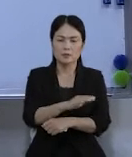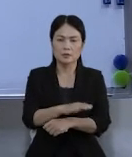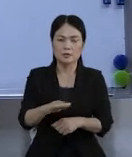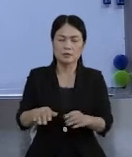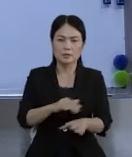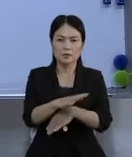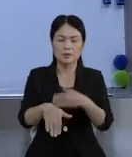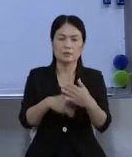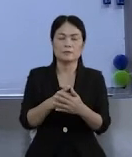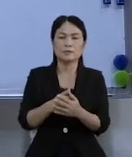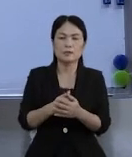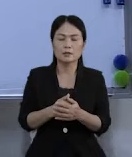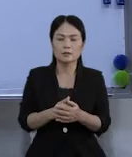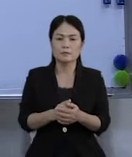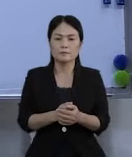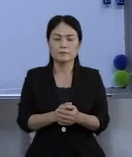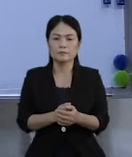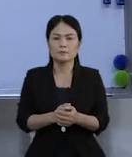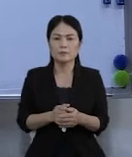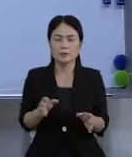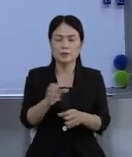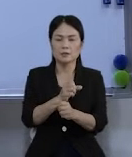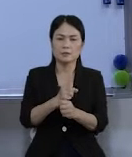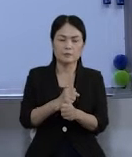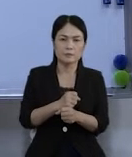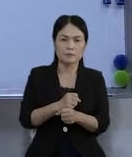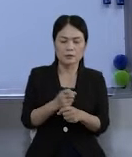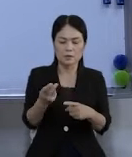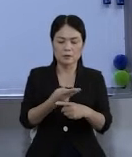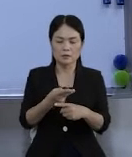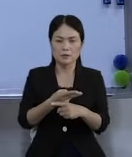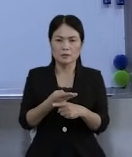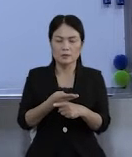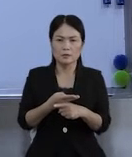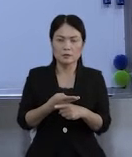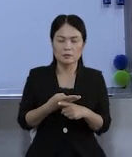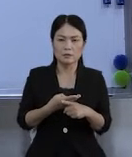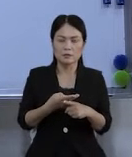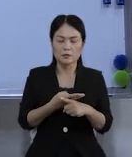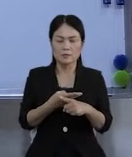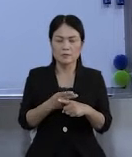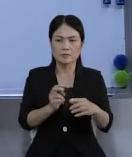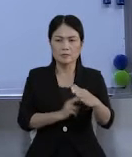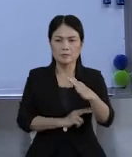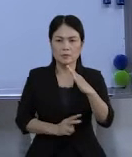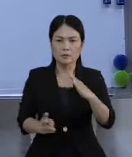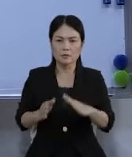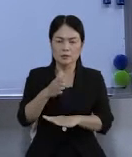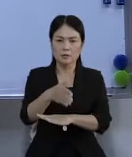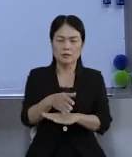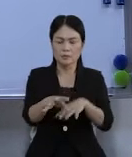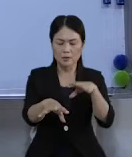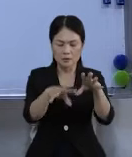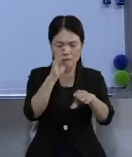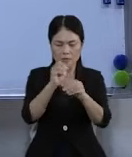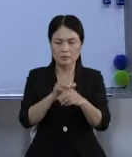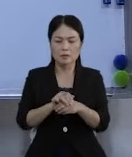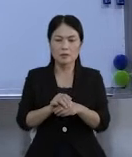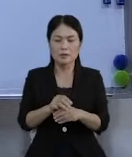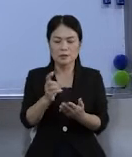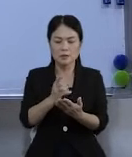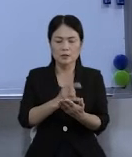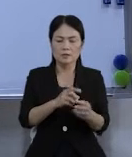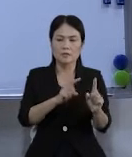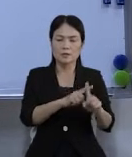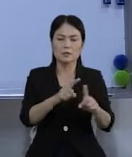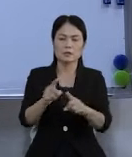con tiền ngọc nế. Bồm tiền dược từ ạ nụ vọt, chìa spiên, đâm bây sắc xa tới lơ, mục vụ